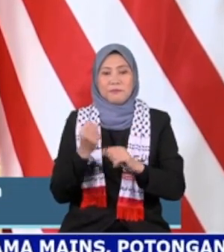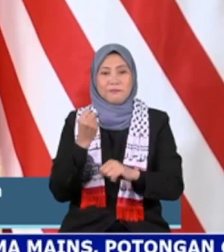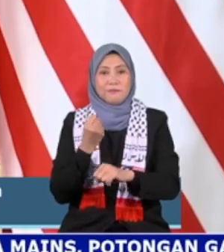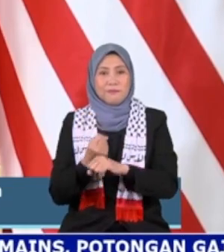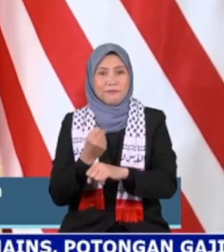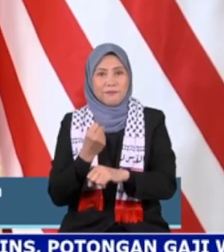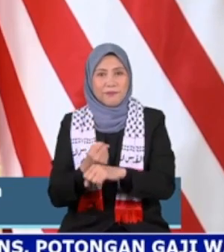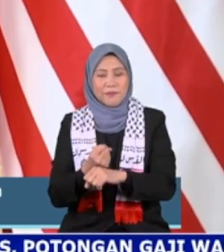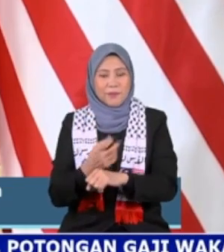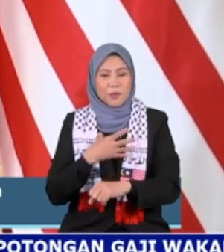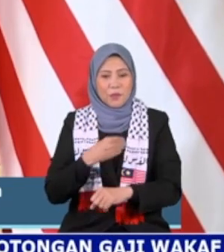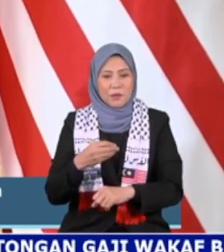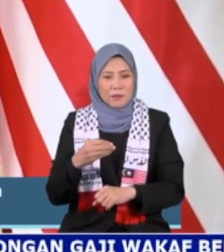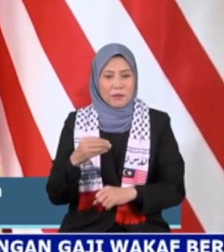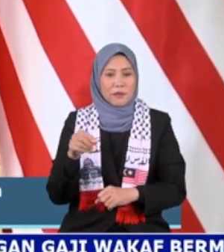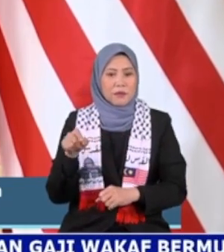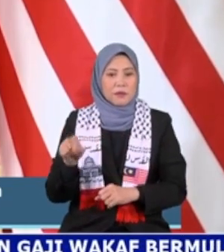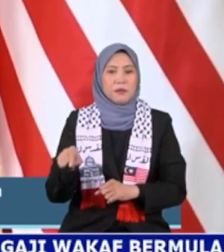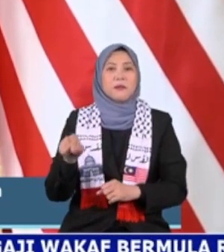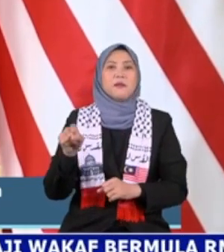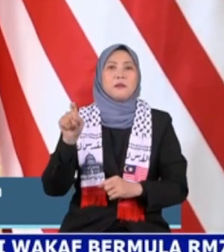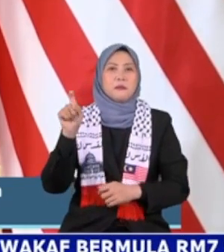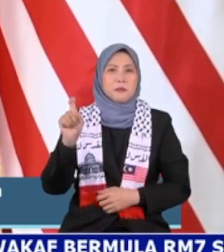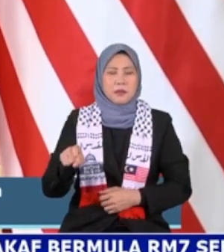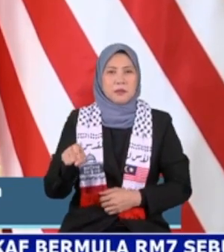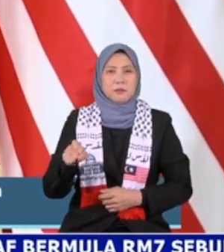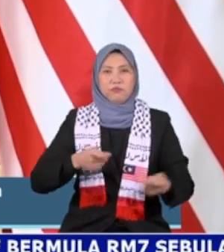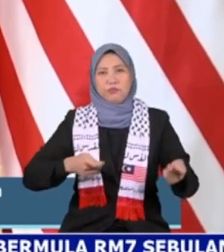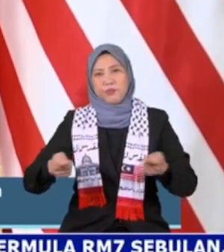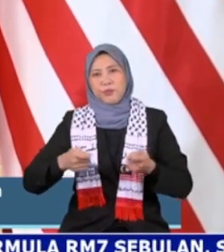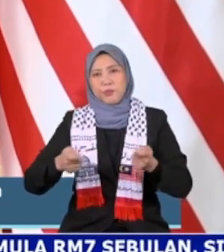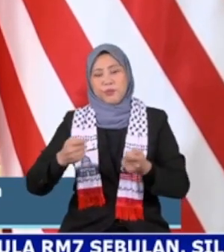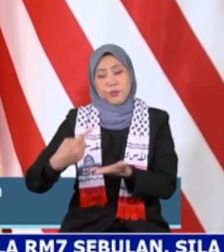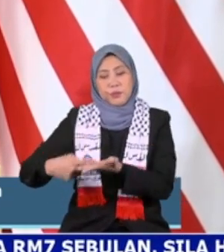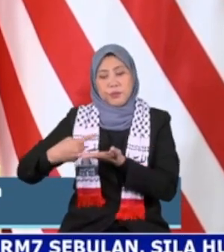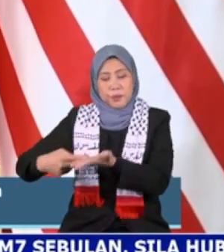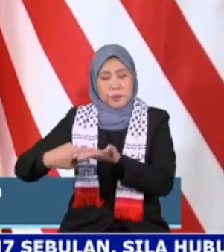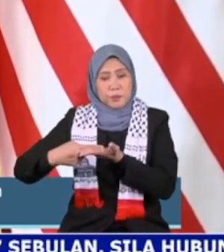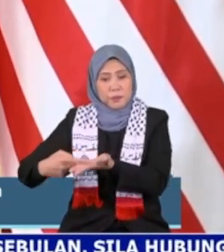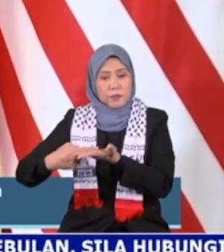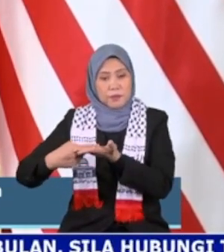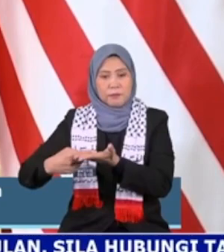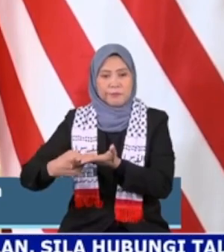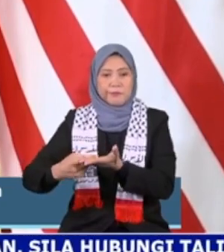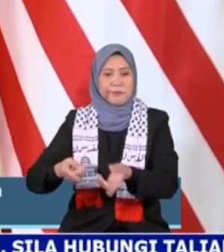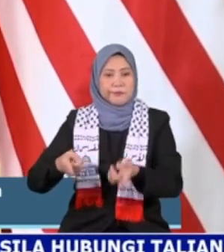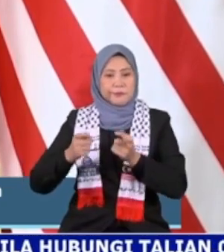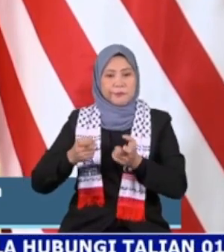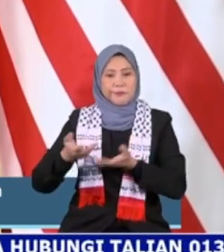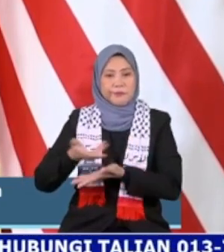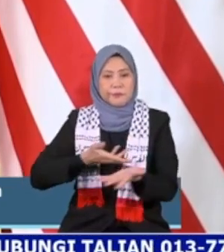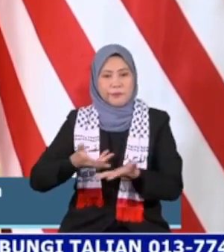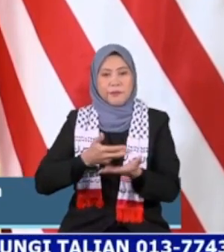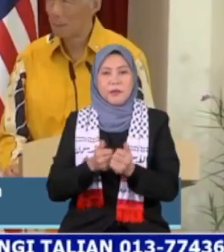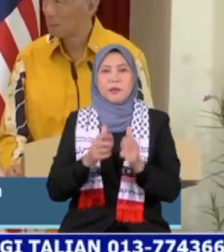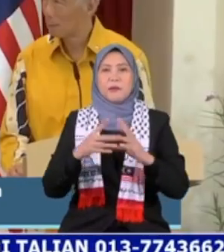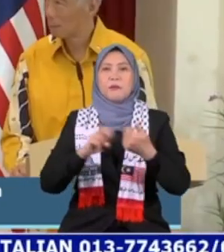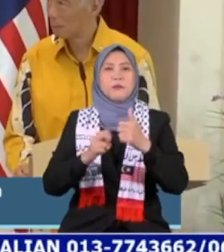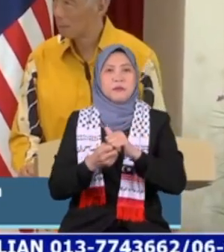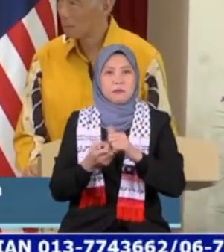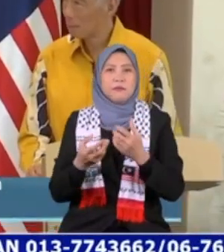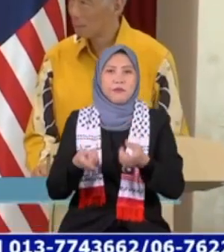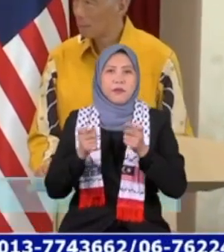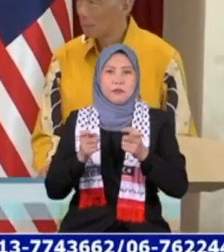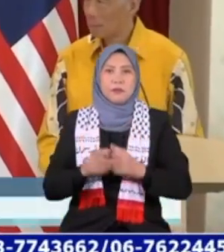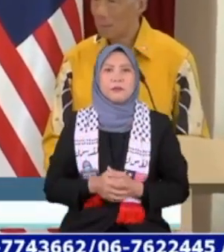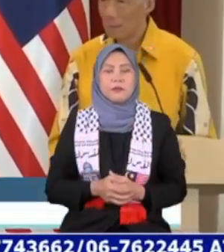particular should then Conduct the discussions immediately to try and resolve because I